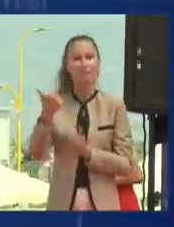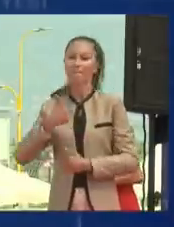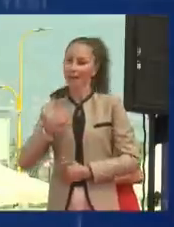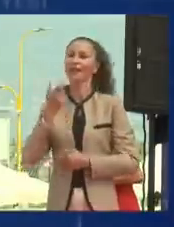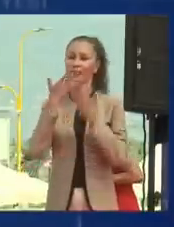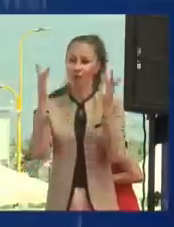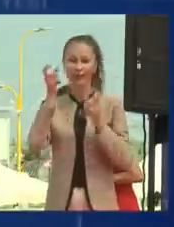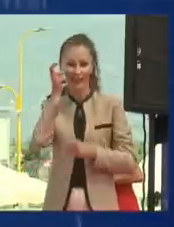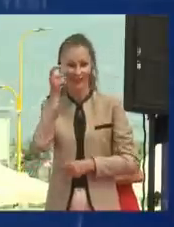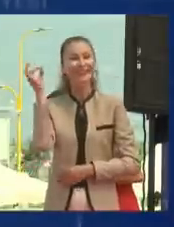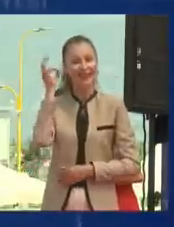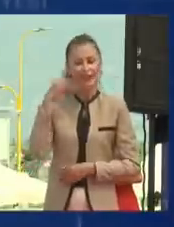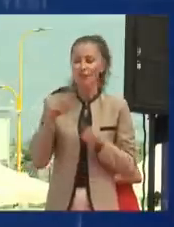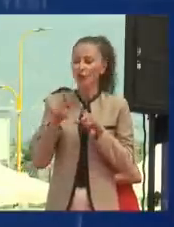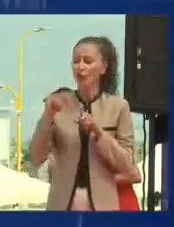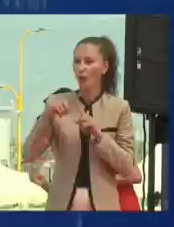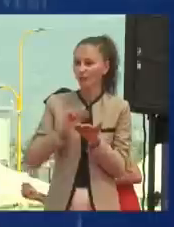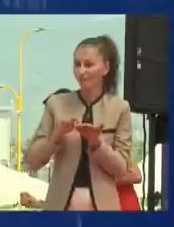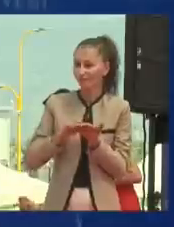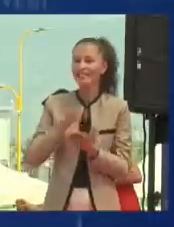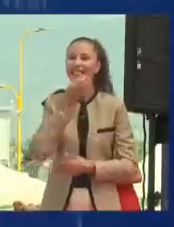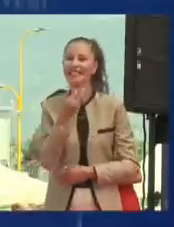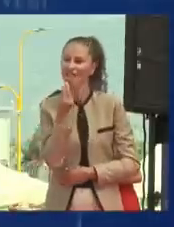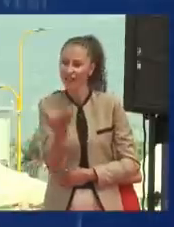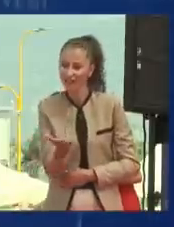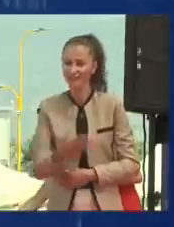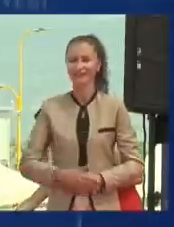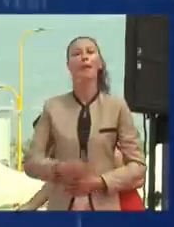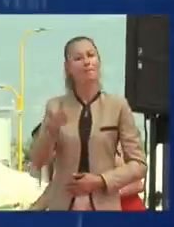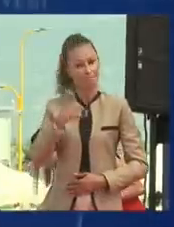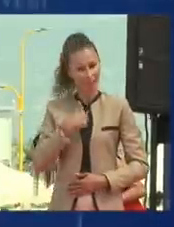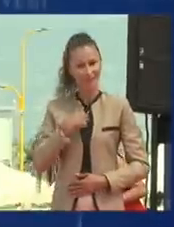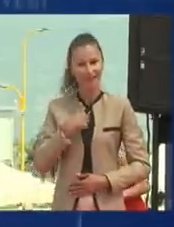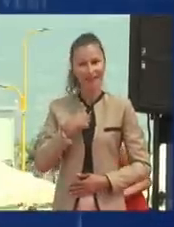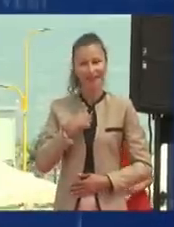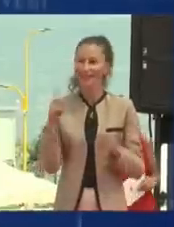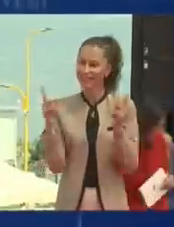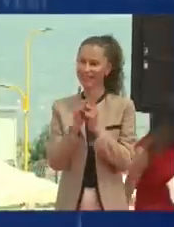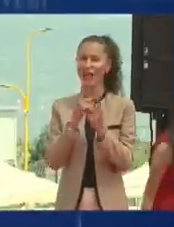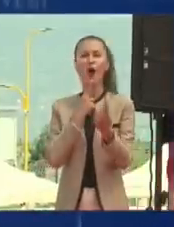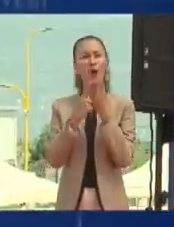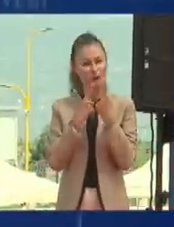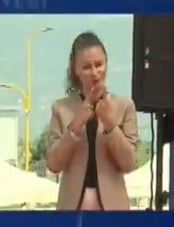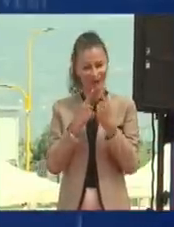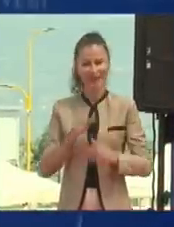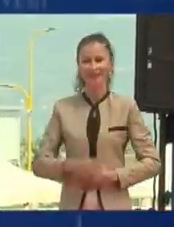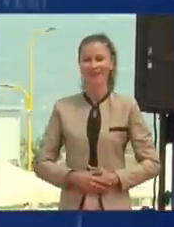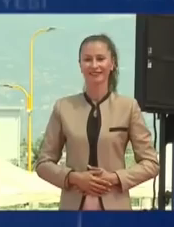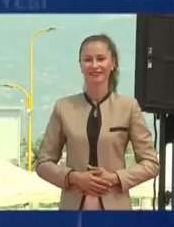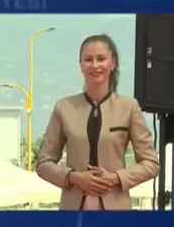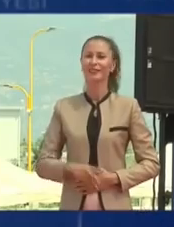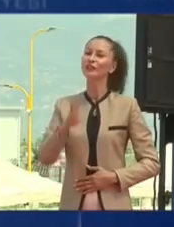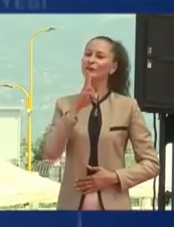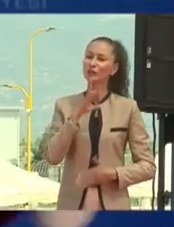dikkatle dinledim. Küçük küçük notlarımı aldım. İzin verirseniz ben de kısa bir konuşmayla